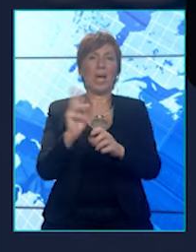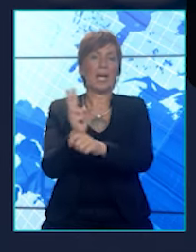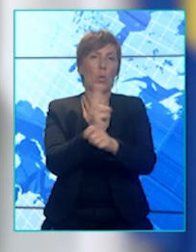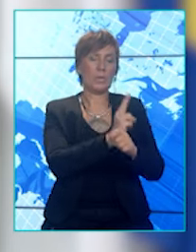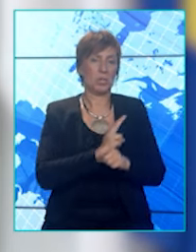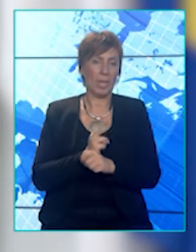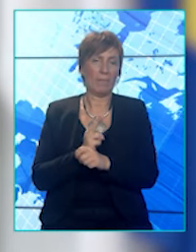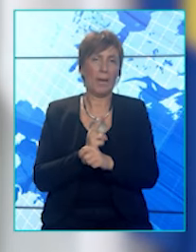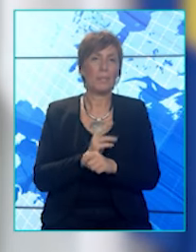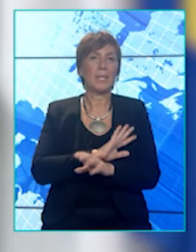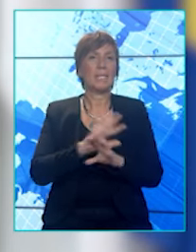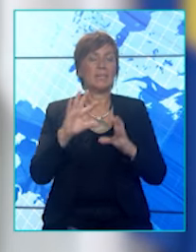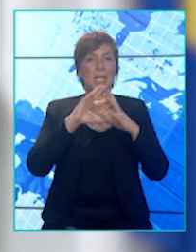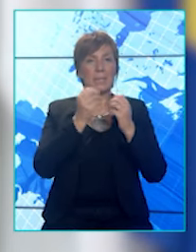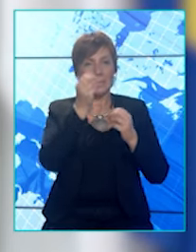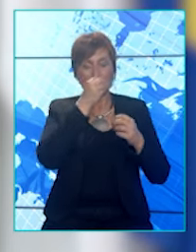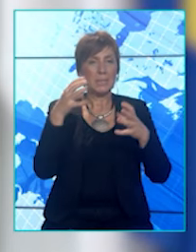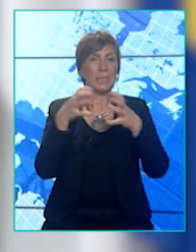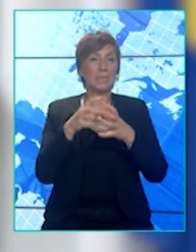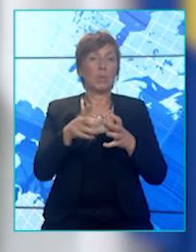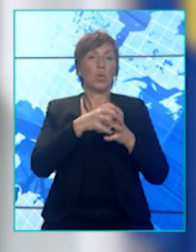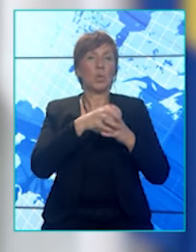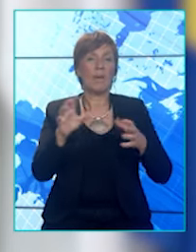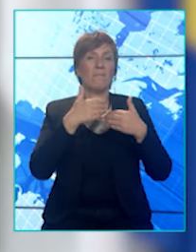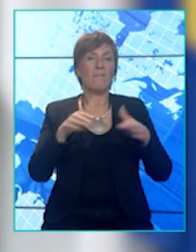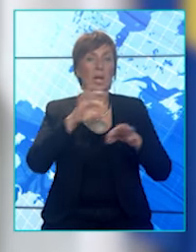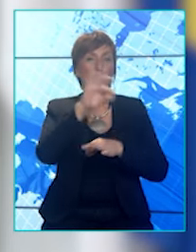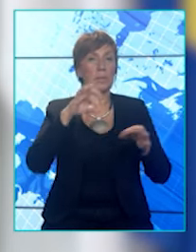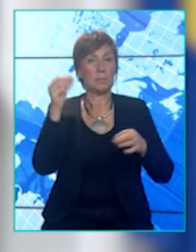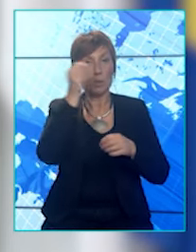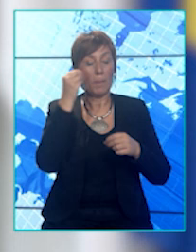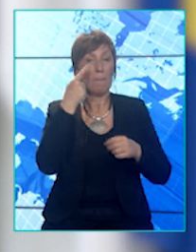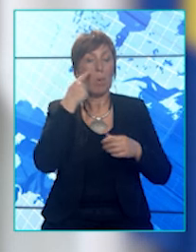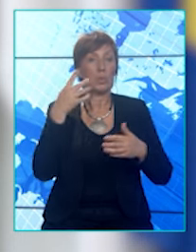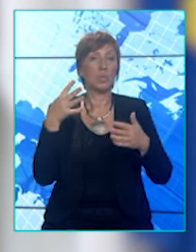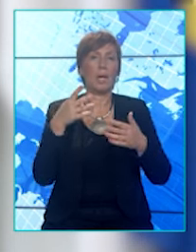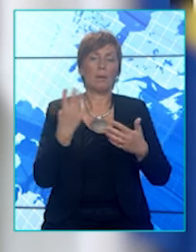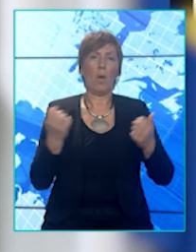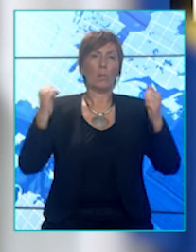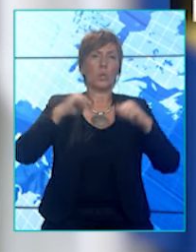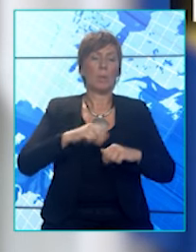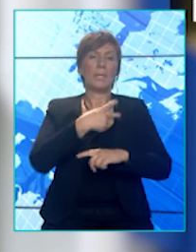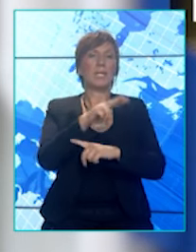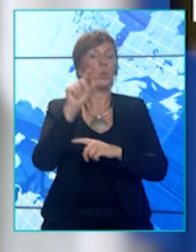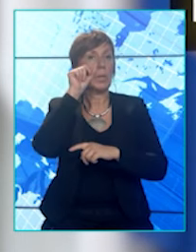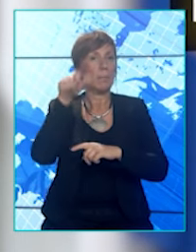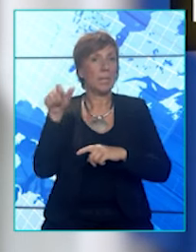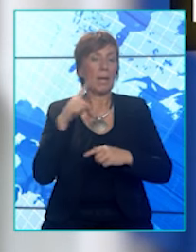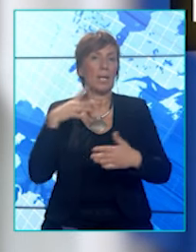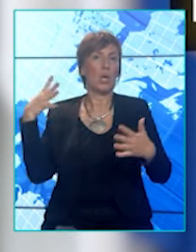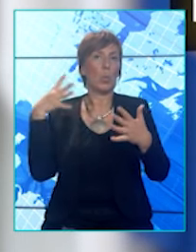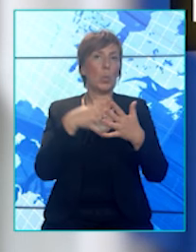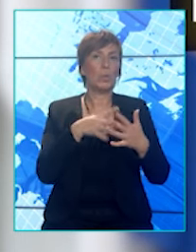od država. Svesrpski sabor je nastavak velikosrpskog projekta, pokušaj ostvarenja dominacije nad drugim narodima i udar